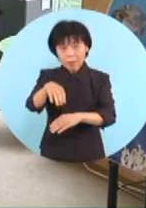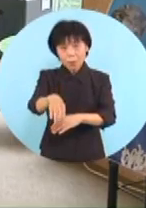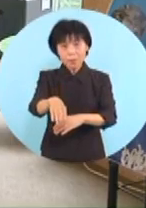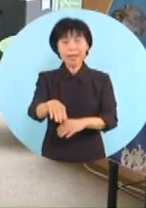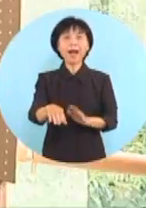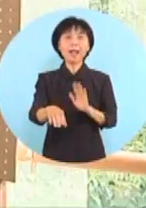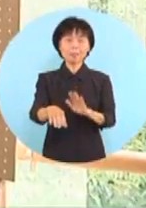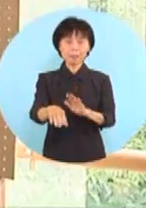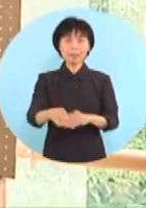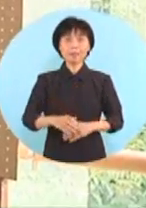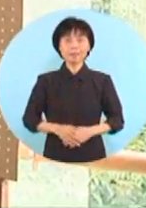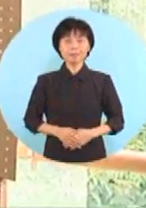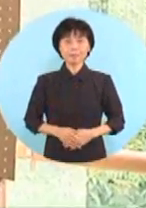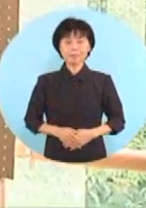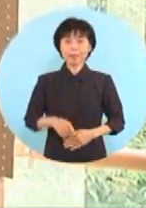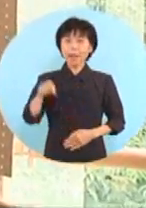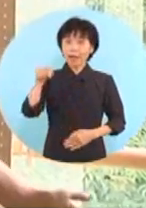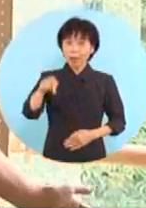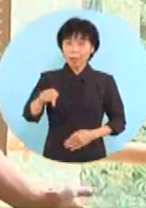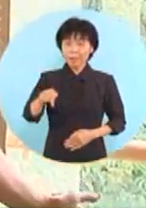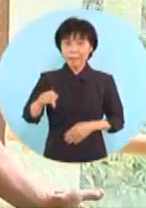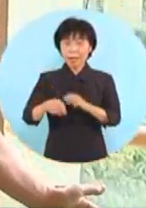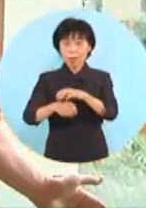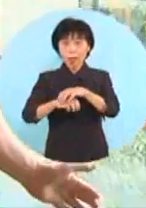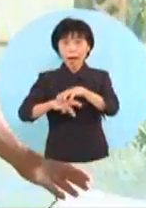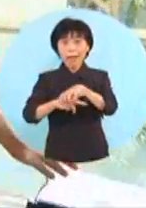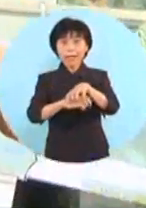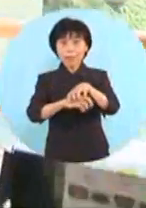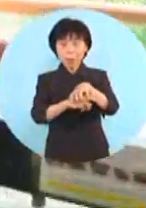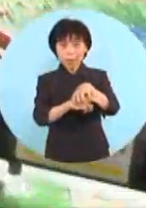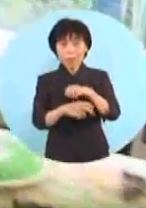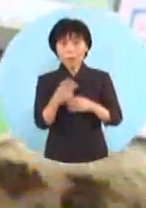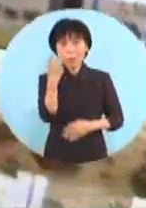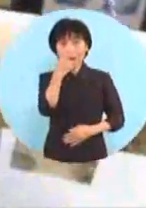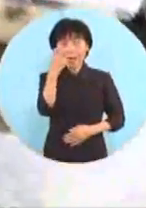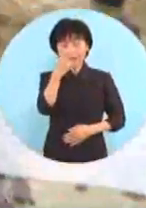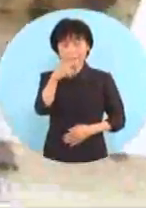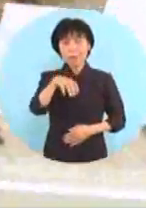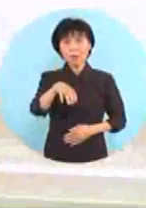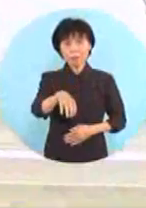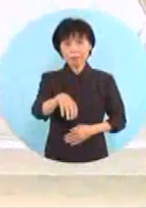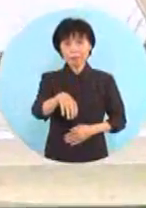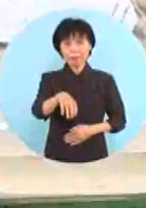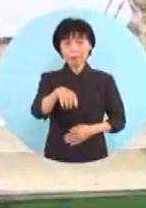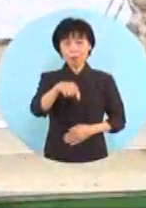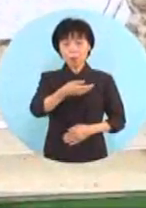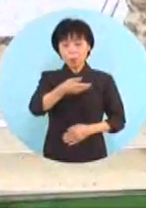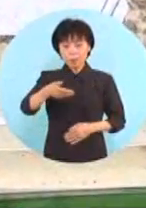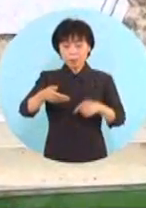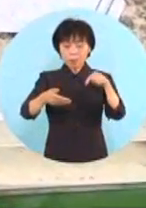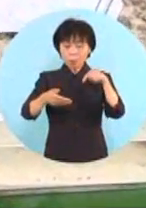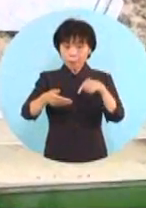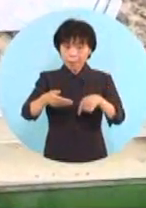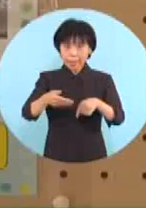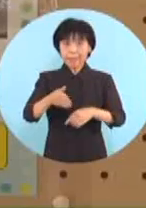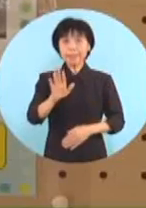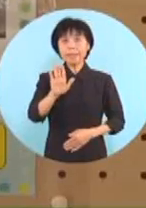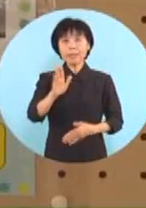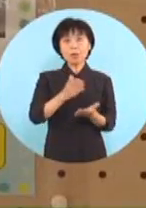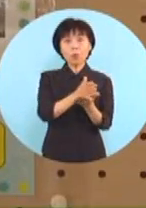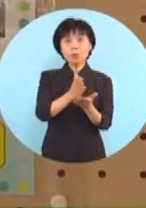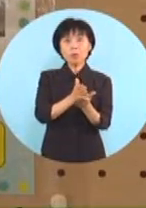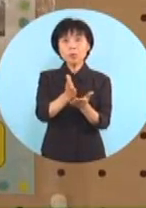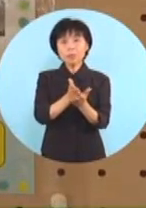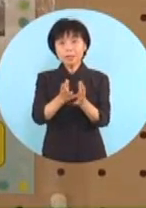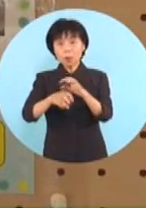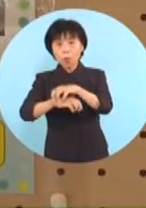。 はい、こちらはね、ヤドカリ観察コーナーです。 はい、 実はこの中にね、5種類のヤドカ